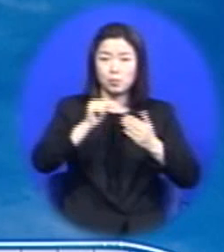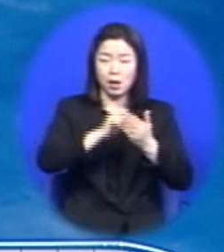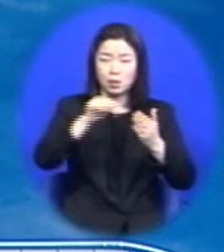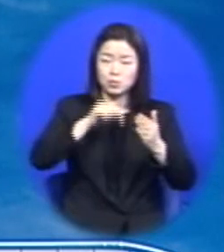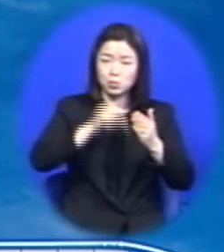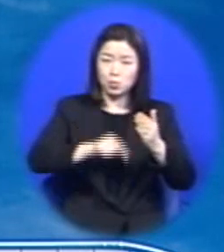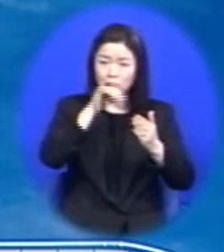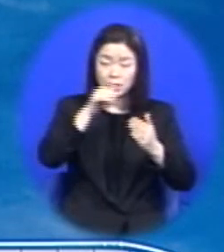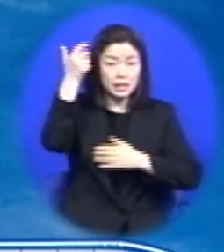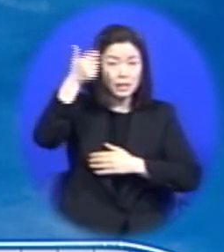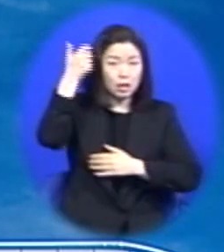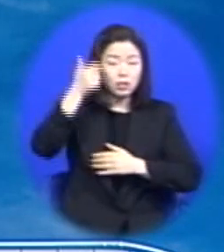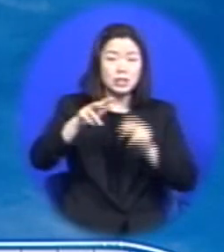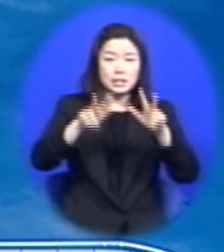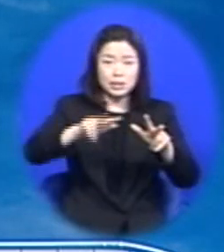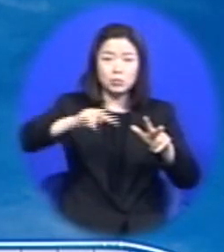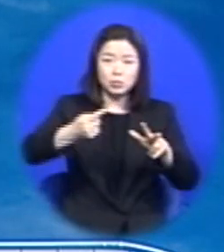꼭 그 상태예요.